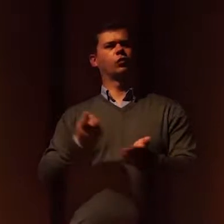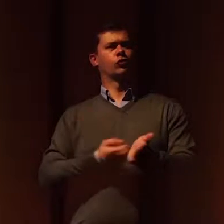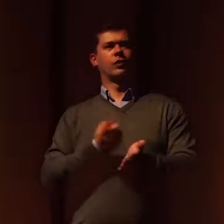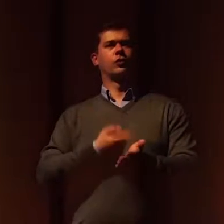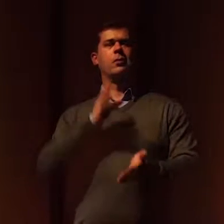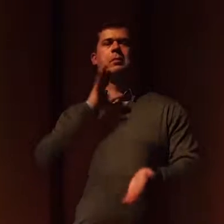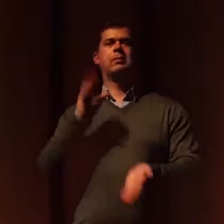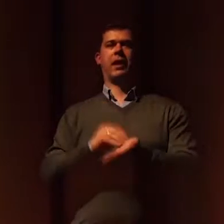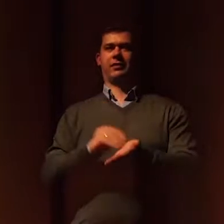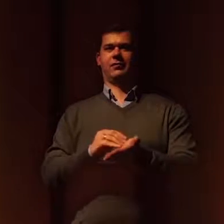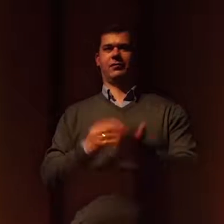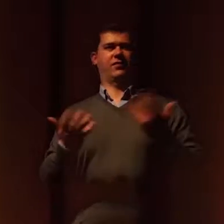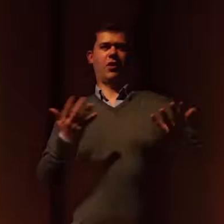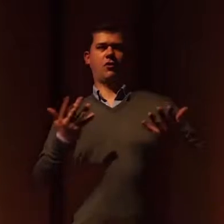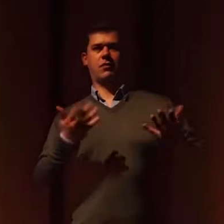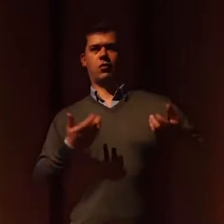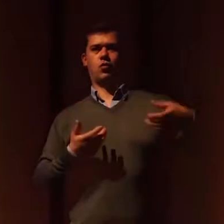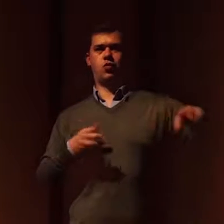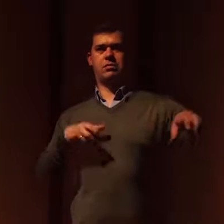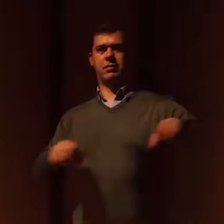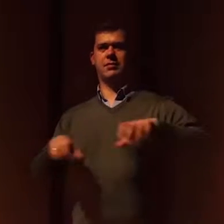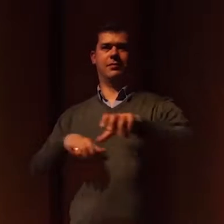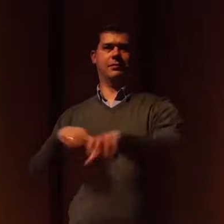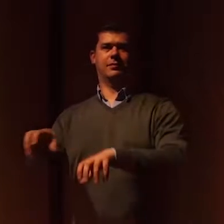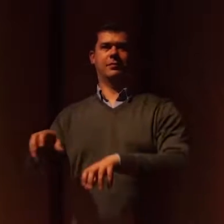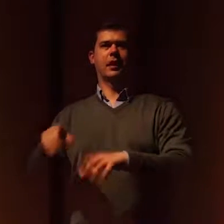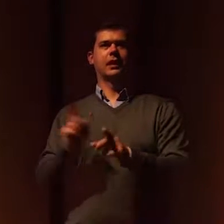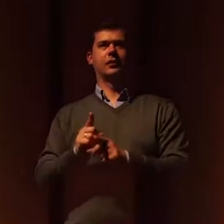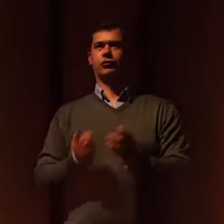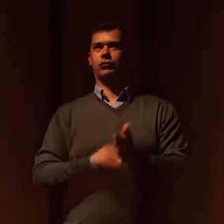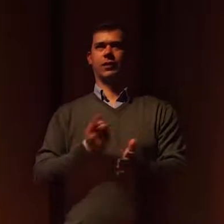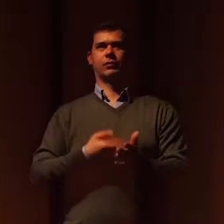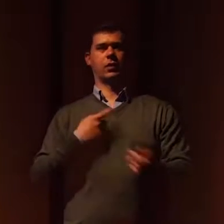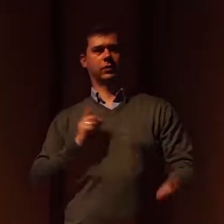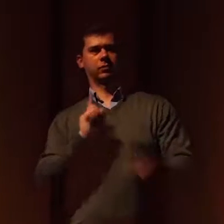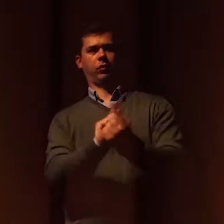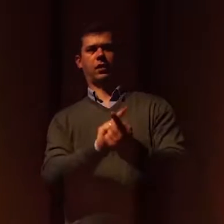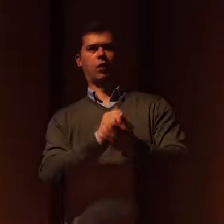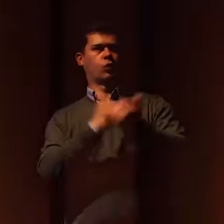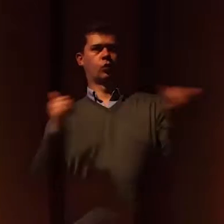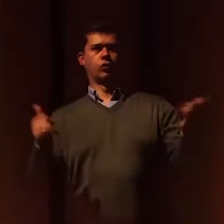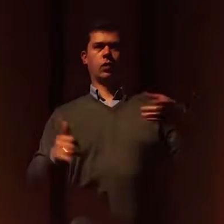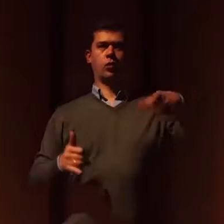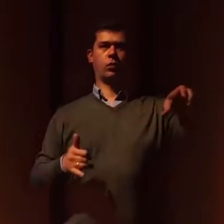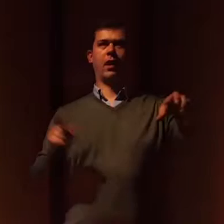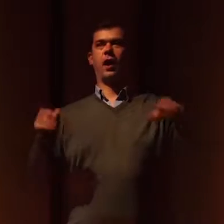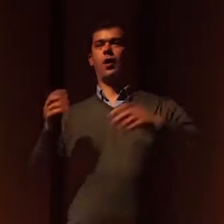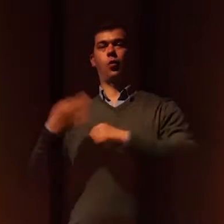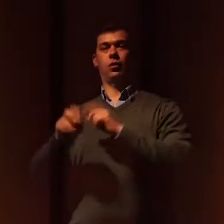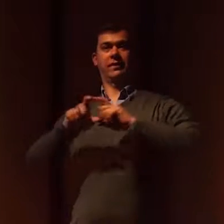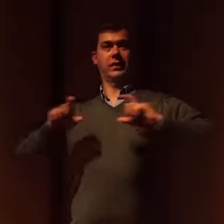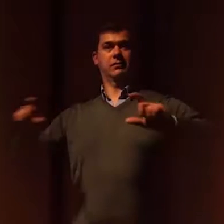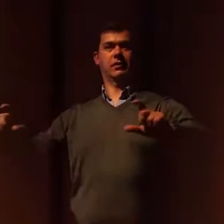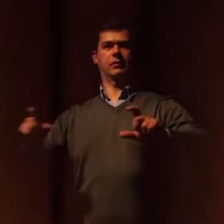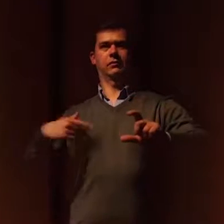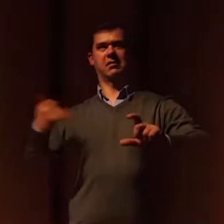bardziej praktycznej mówiłam zwykle właśnie i spotykałam się z z innymi środowiskami niż na uczelniach I to było